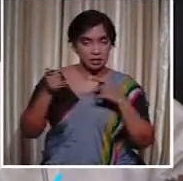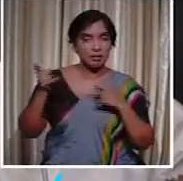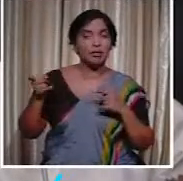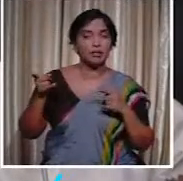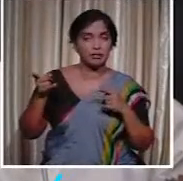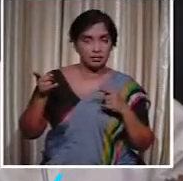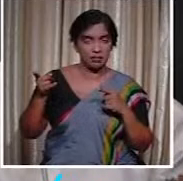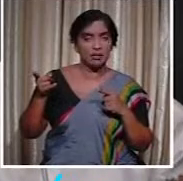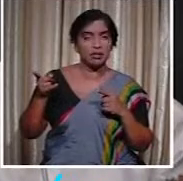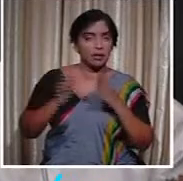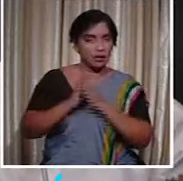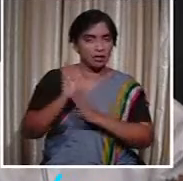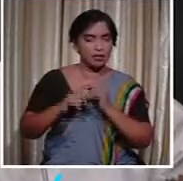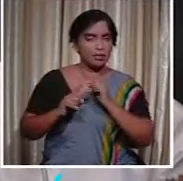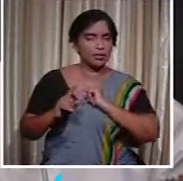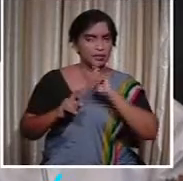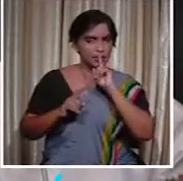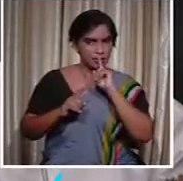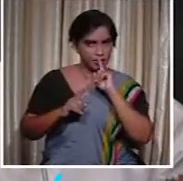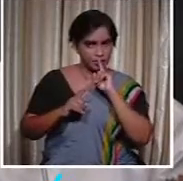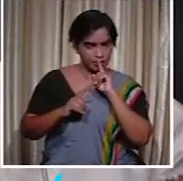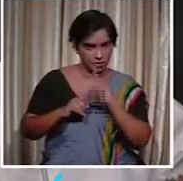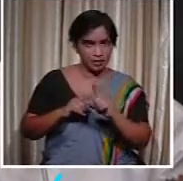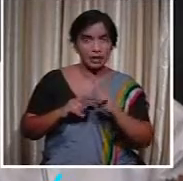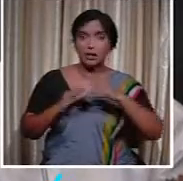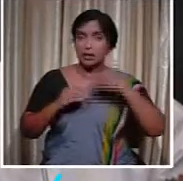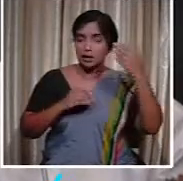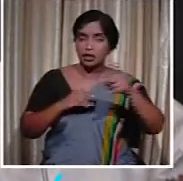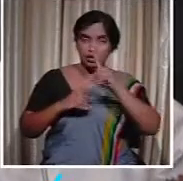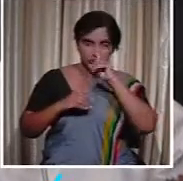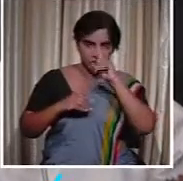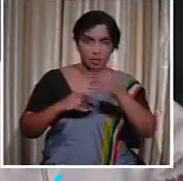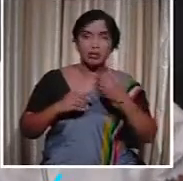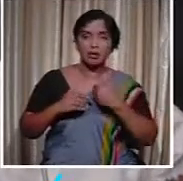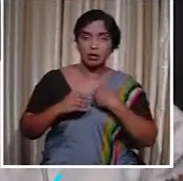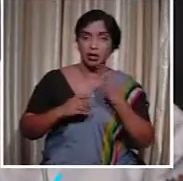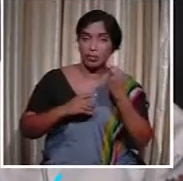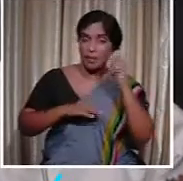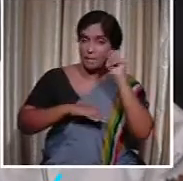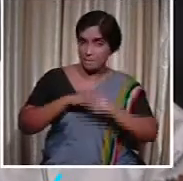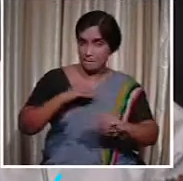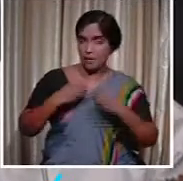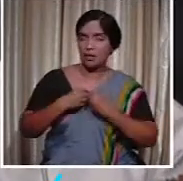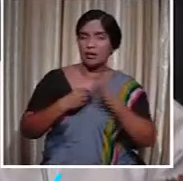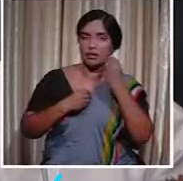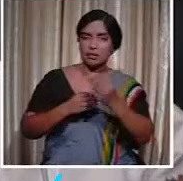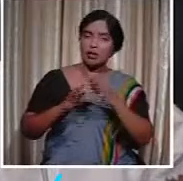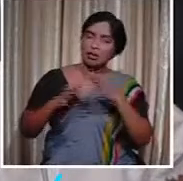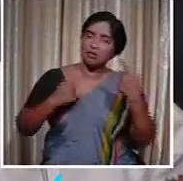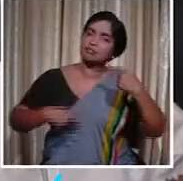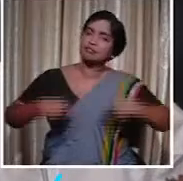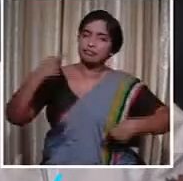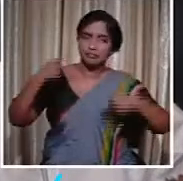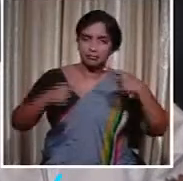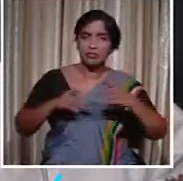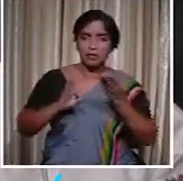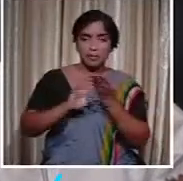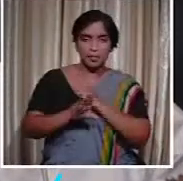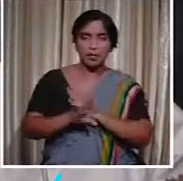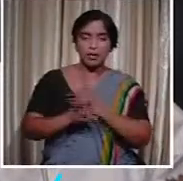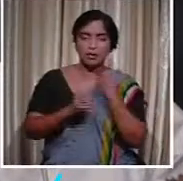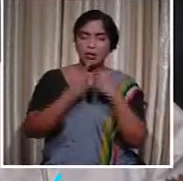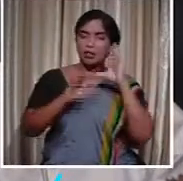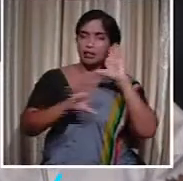හර්ෂා ඩිසිල්වා මන්තුමාට කිව්වා ඊළඟ සතියේ මං ආර්ථික සැලැස්ම දෙන්න ඕන එකක් විවාද කරන්න ඊට ඉස්සෙල්ලා ඇවිල්ලා කරුණු